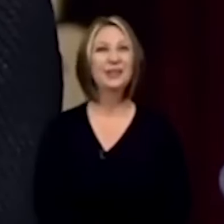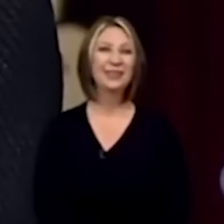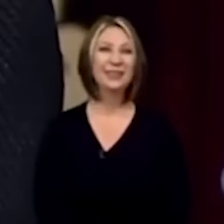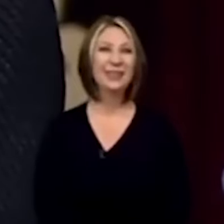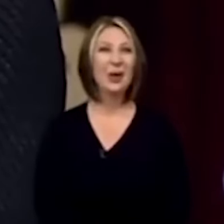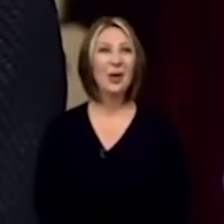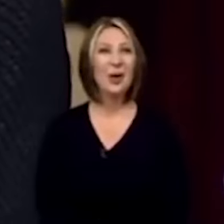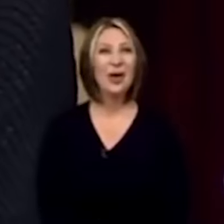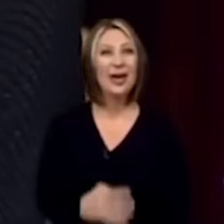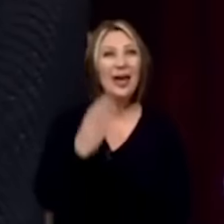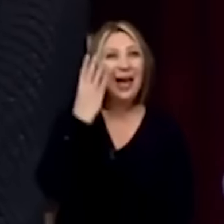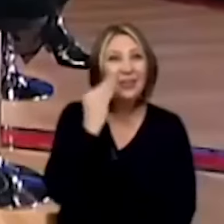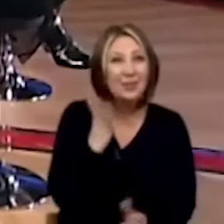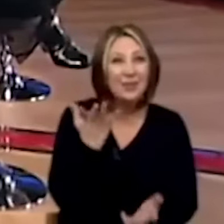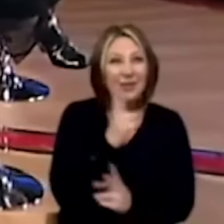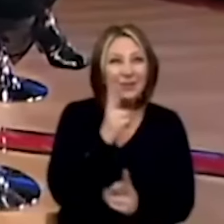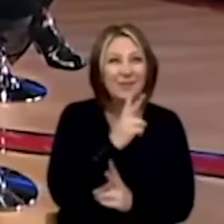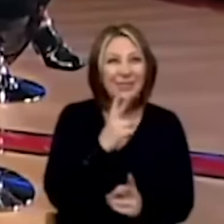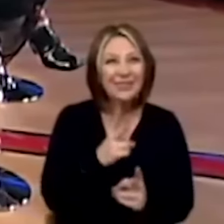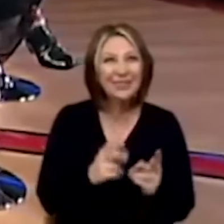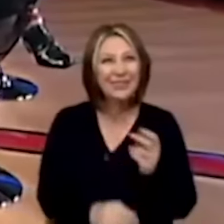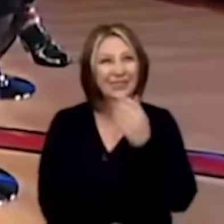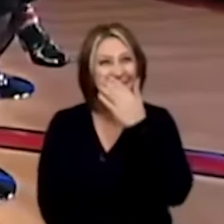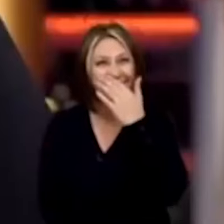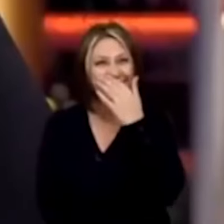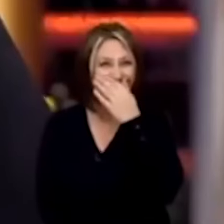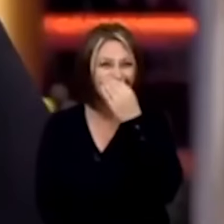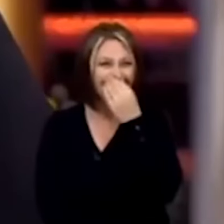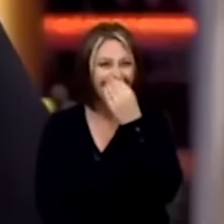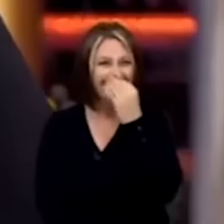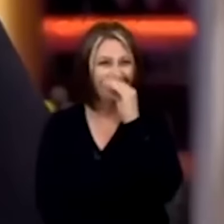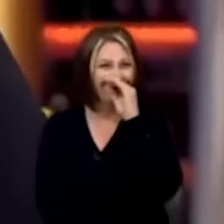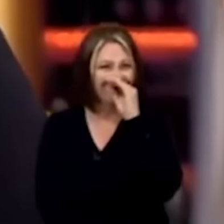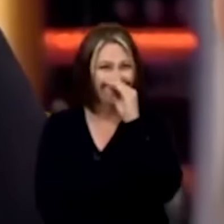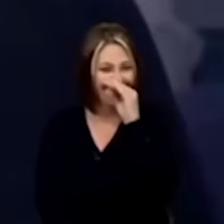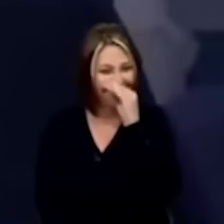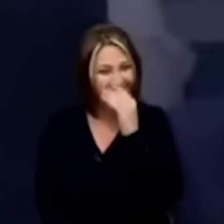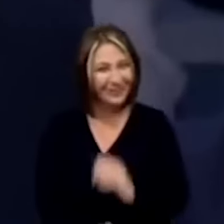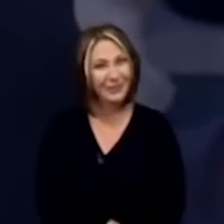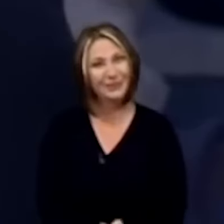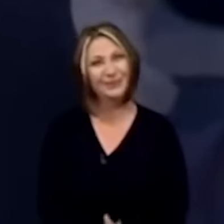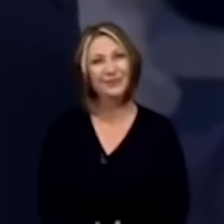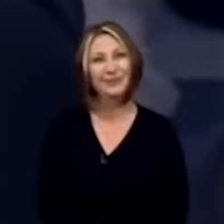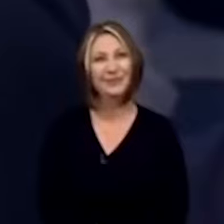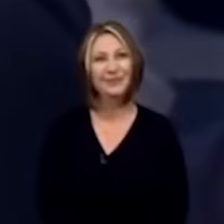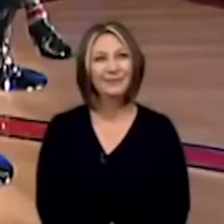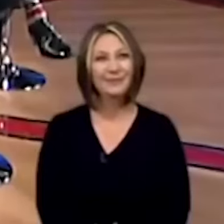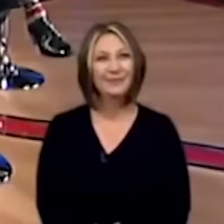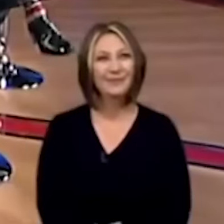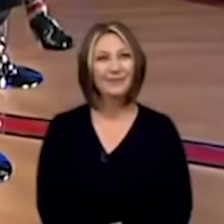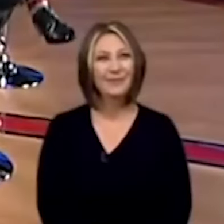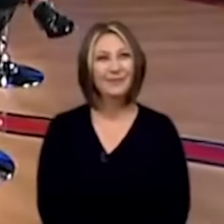Yani o dediklerimi... Bir dakika, anlamadım. Nesi komik?